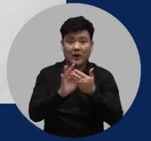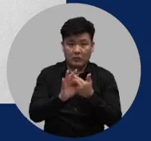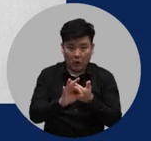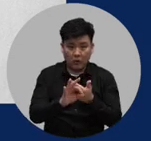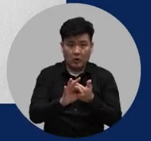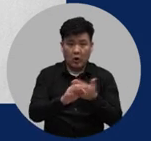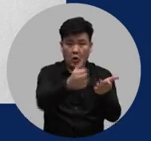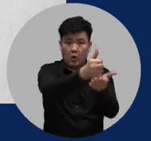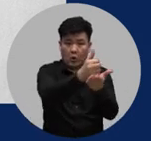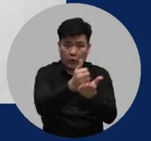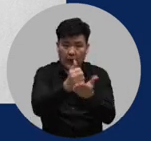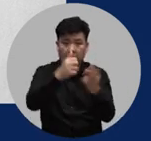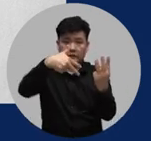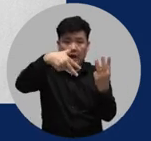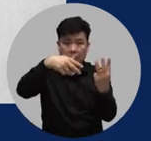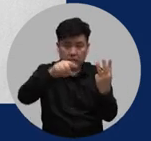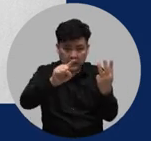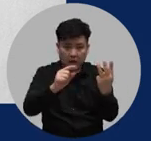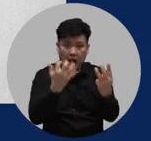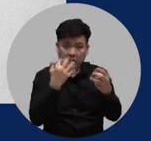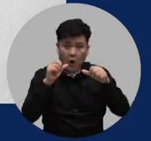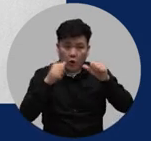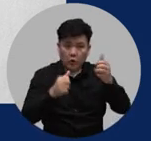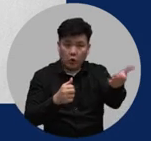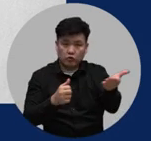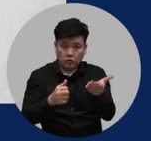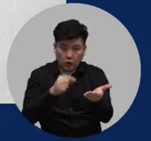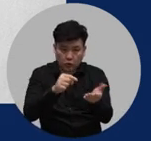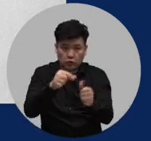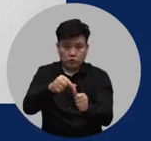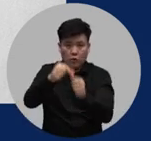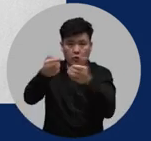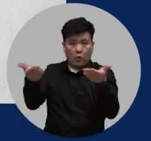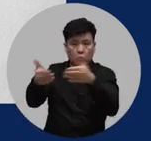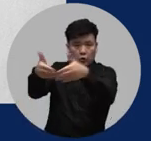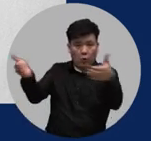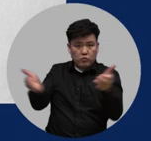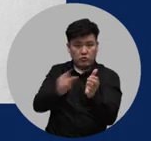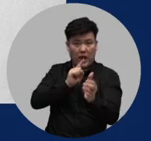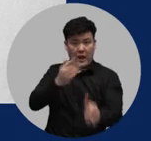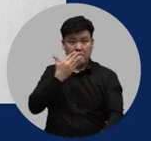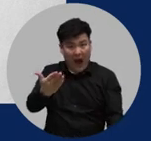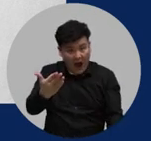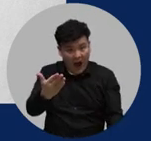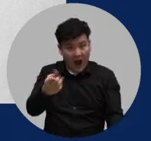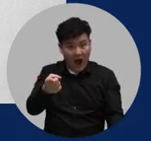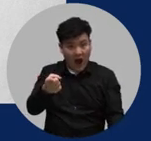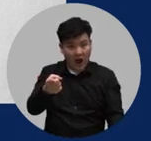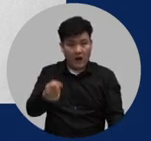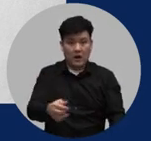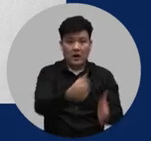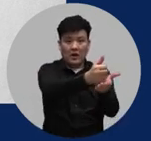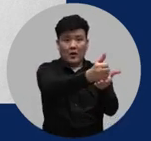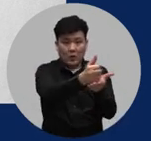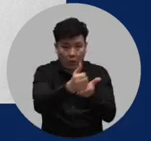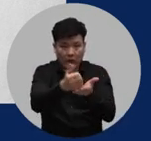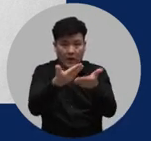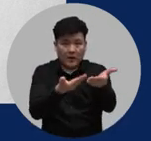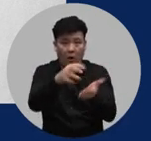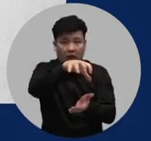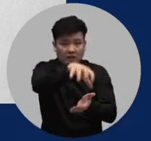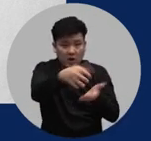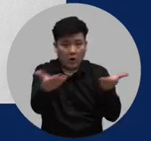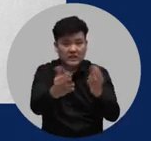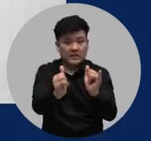그렇다면 고객 등 제3자가 성희롱한 경우에도 고용노동부에 진정할 수 있을까요? 고객, 거래처